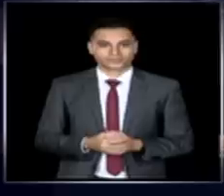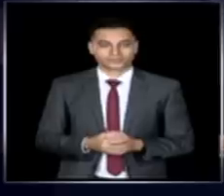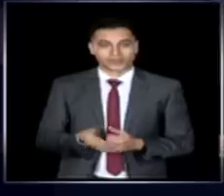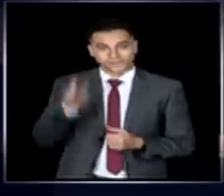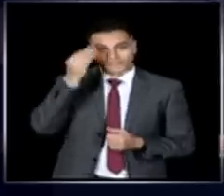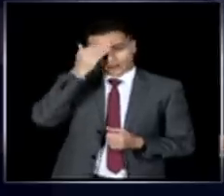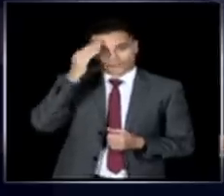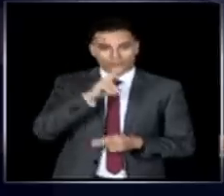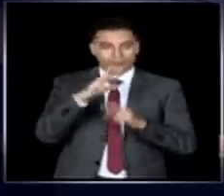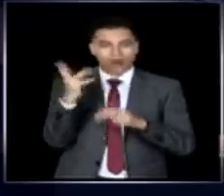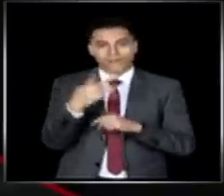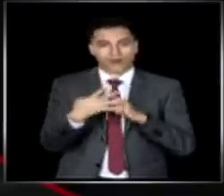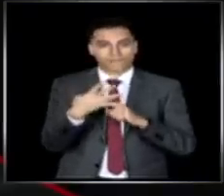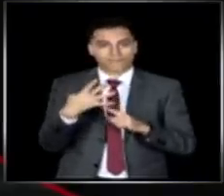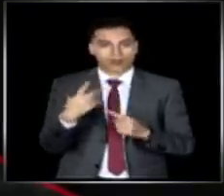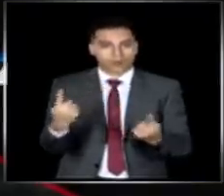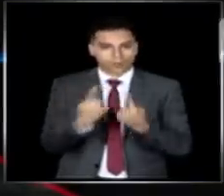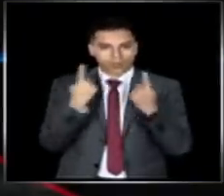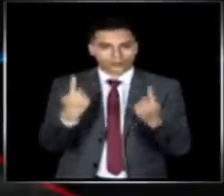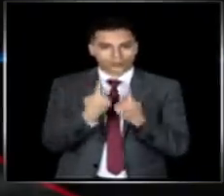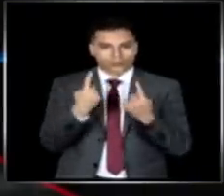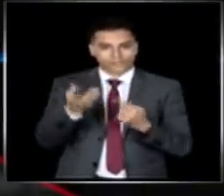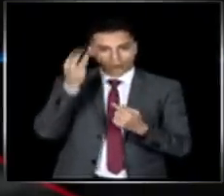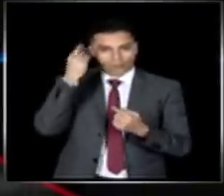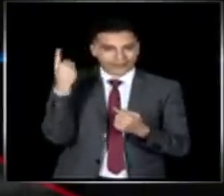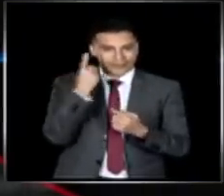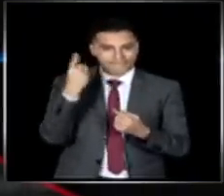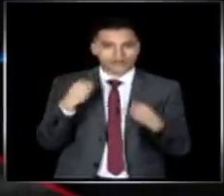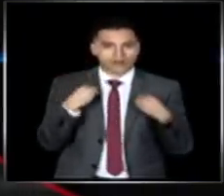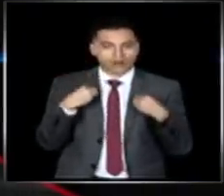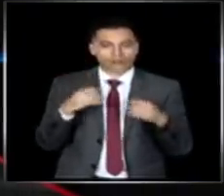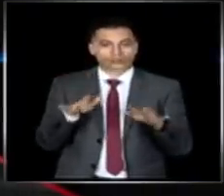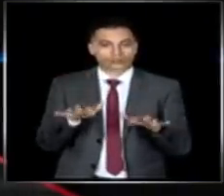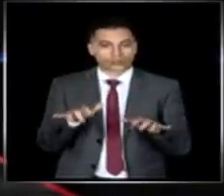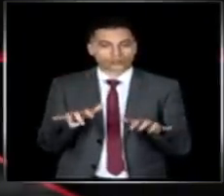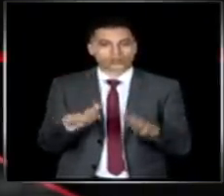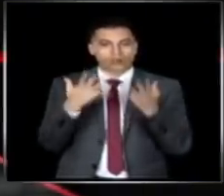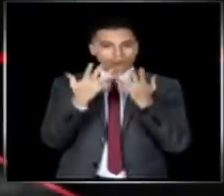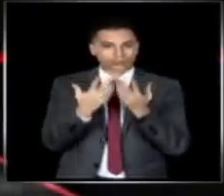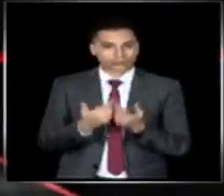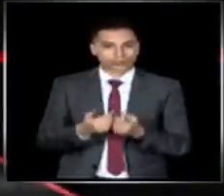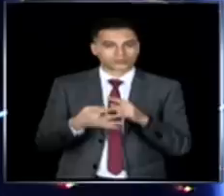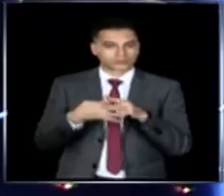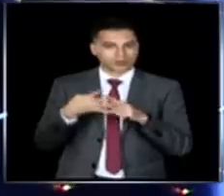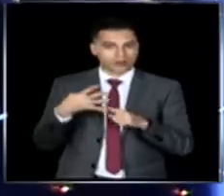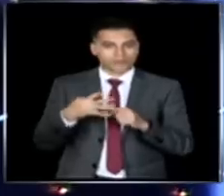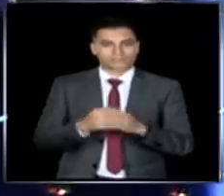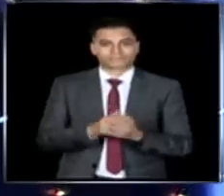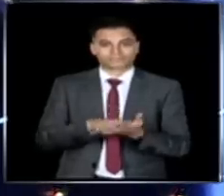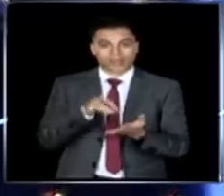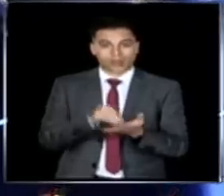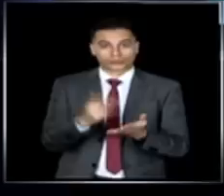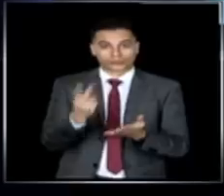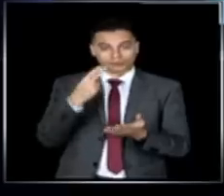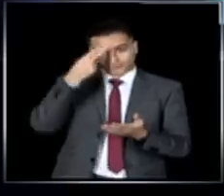فقرة المعرفة 4 أسئلة 1 لـ1. معلومات عامة، رياضة، تكنولوجيا، وقدرات ذهنية. وأول